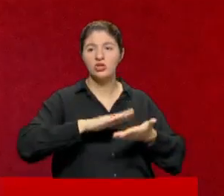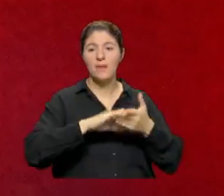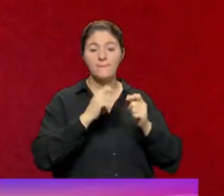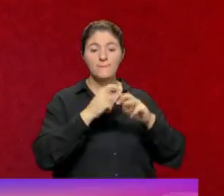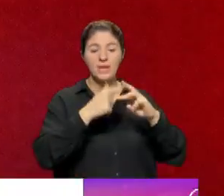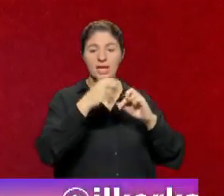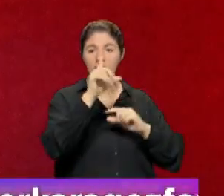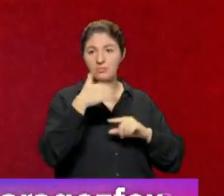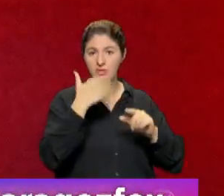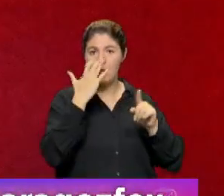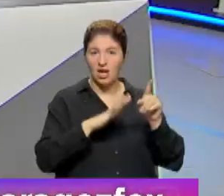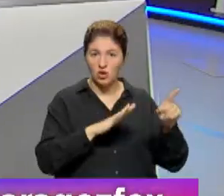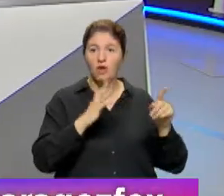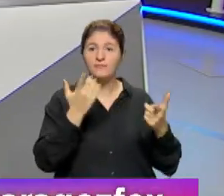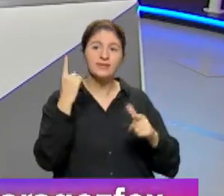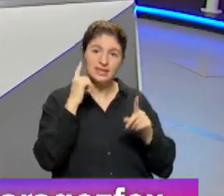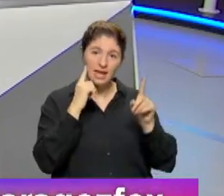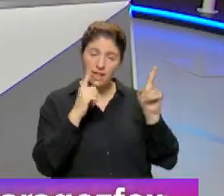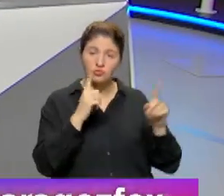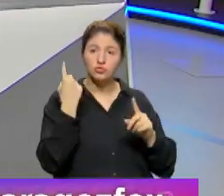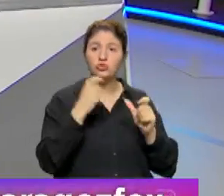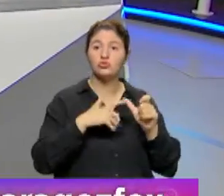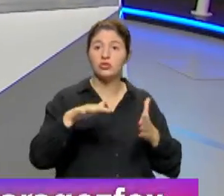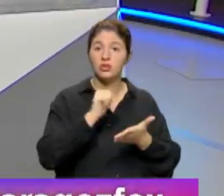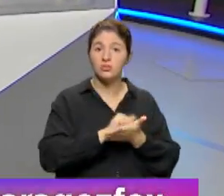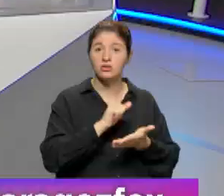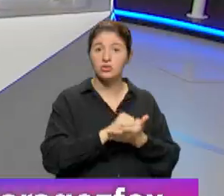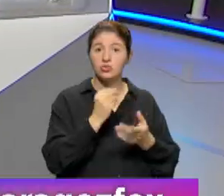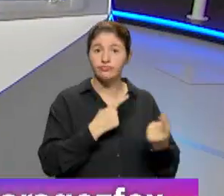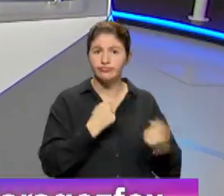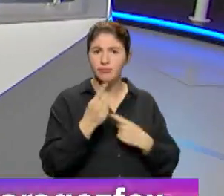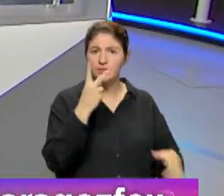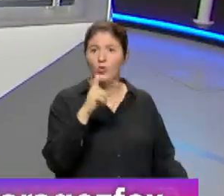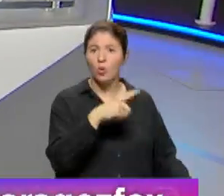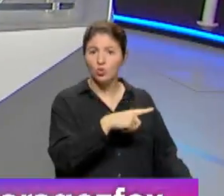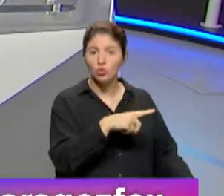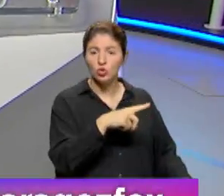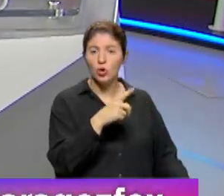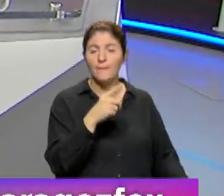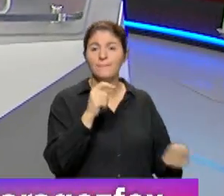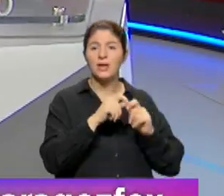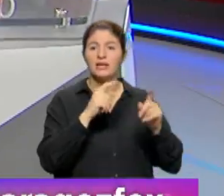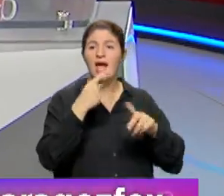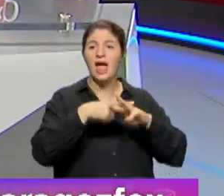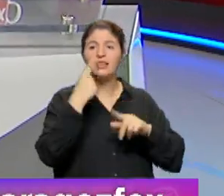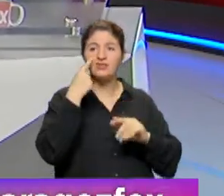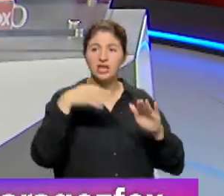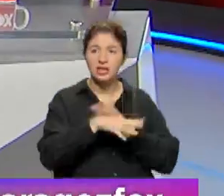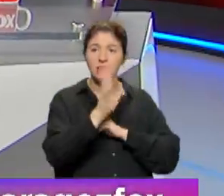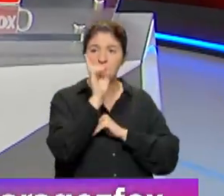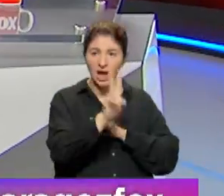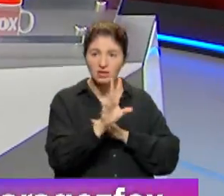Beril ötkan bizi bekliyor bir dinleyelim Dün e sosyal medyada çok konuşulan bir konuydu Beril de e-devlete girdi